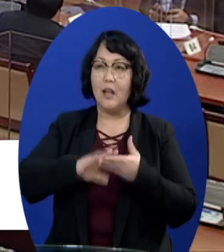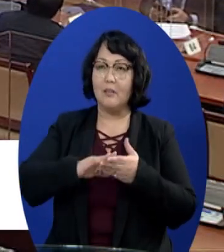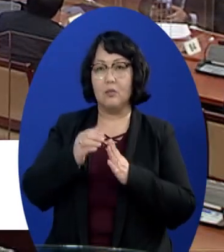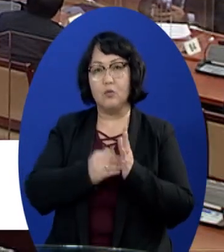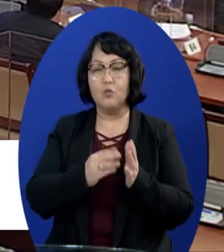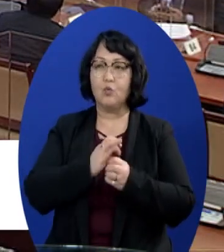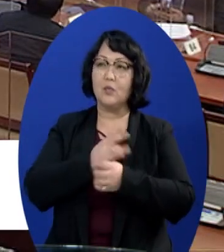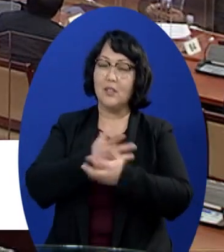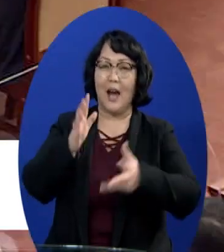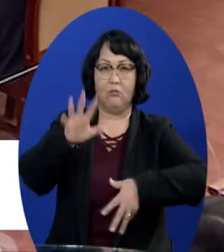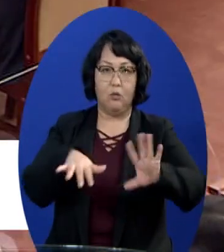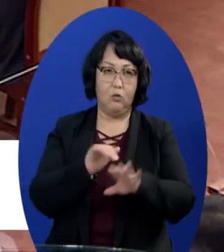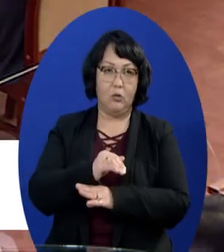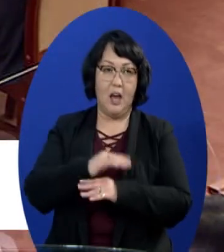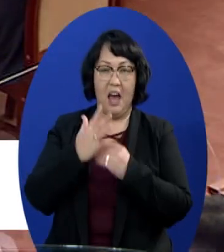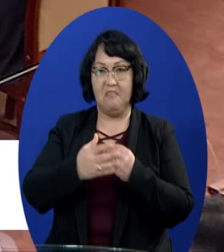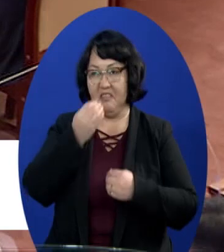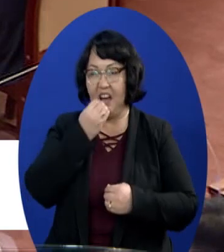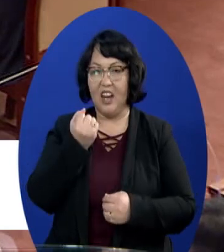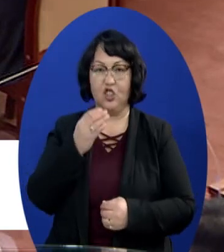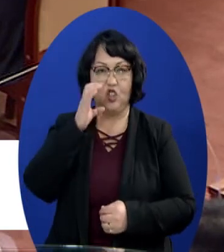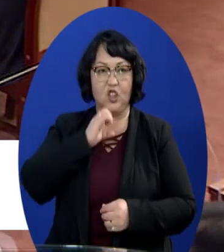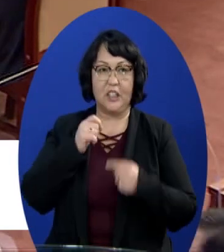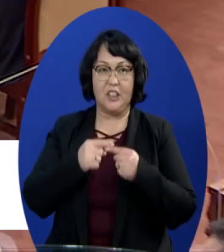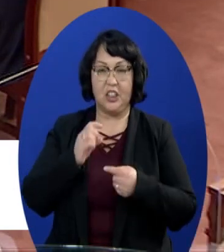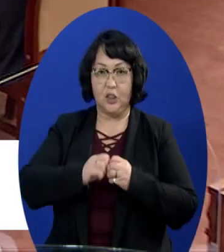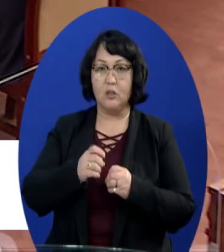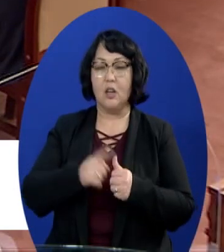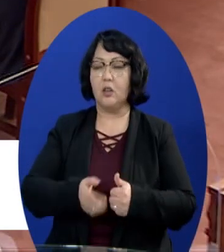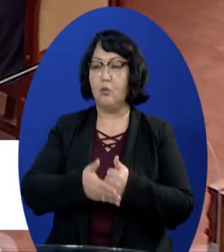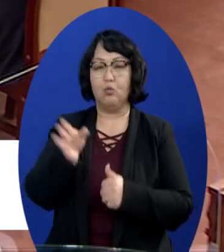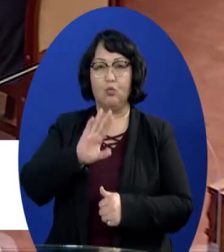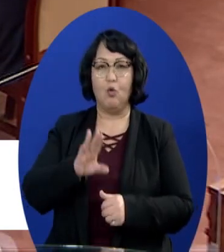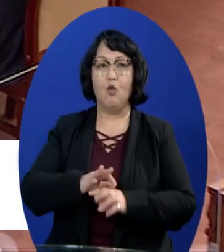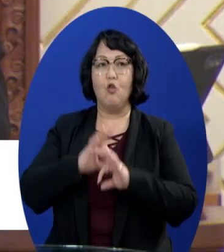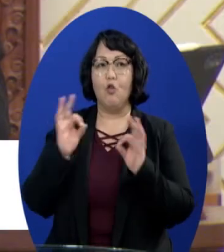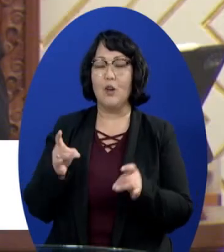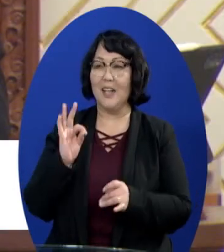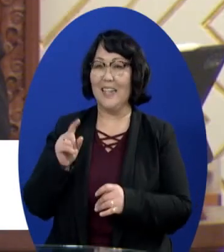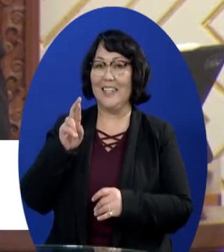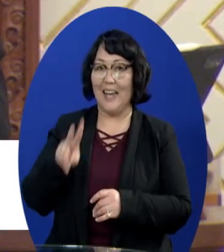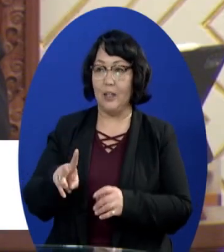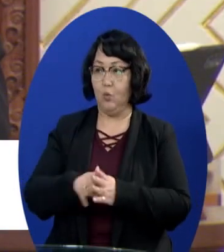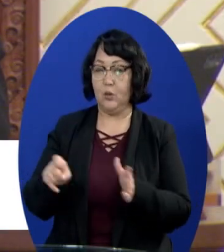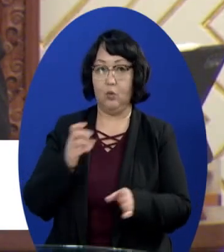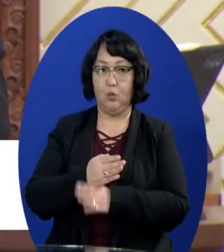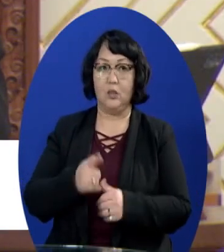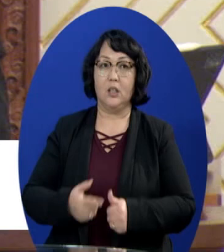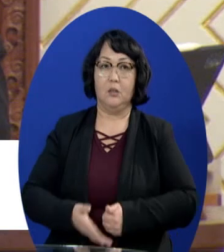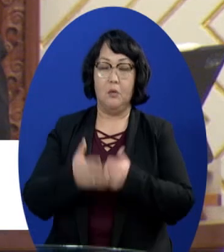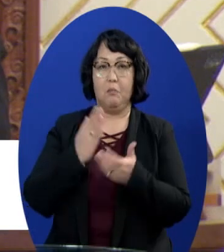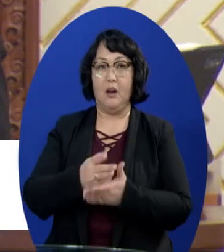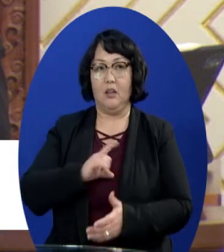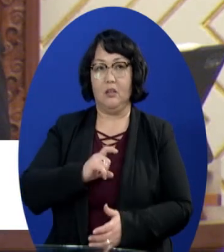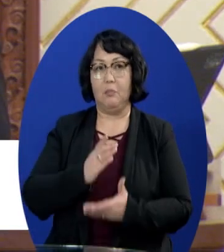За авилга ашиг сонирхлын гимт хэрэгээр ял эдэлсэн хүн нэр дэвшэхгүй. Харин бусад хэрэгээр ялтай байх хугацаа дууссан бол нэр дэвших эрхтэй байхаар